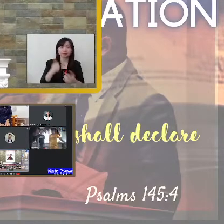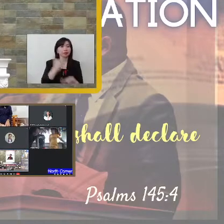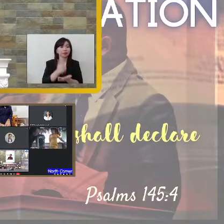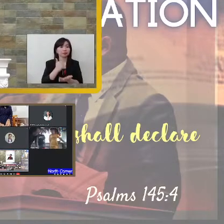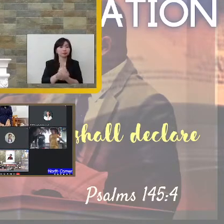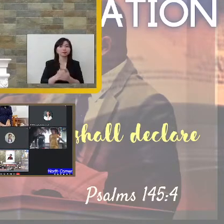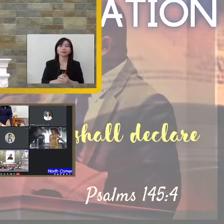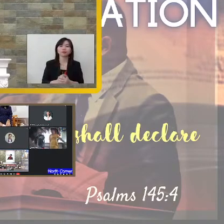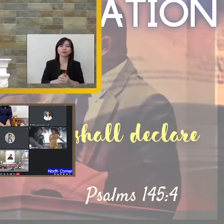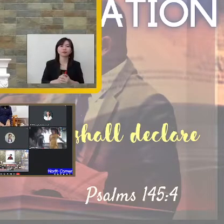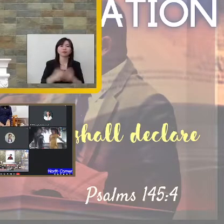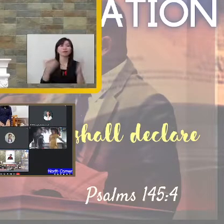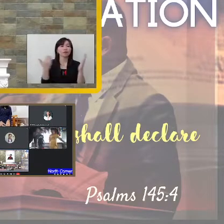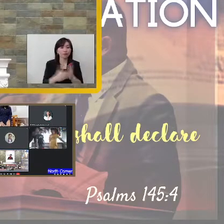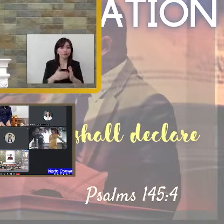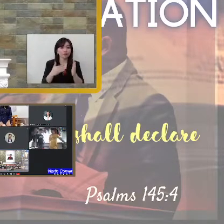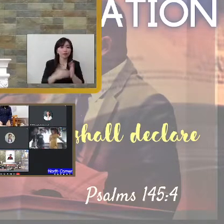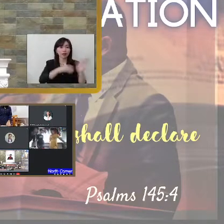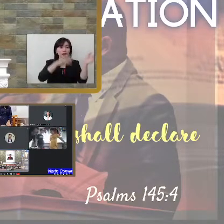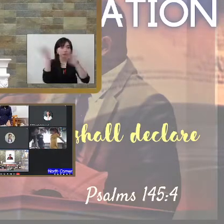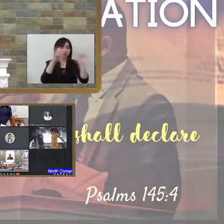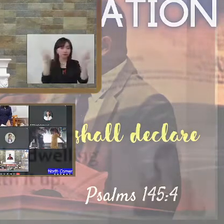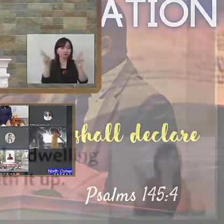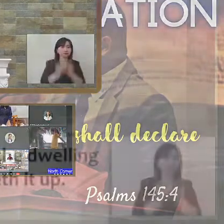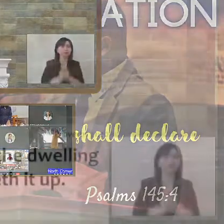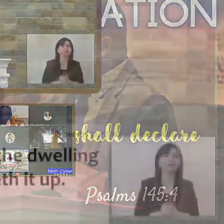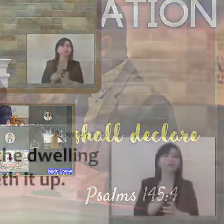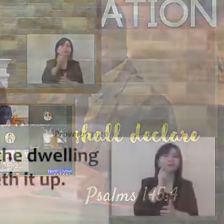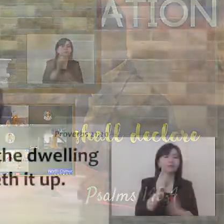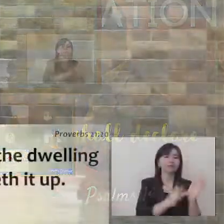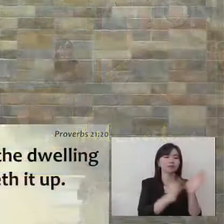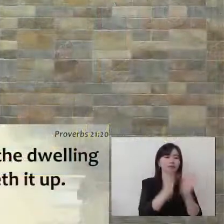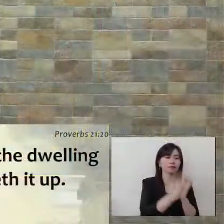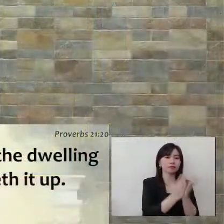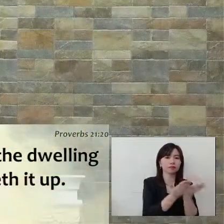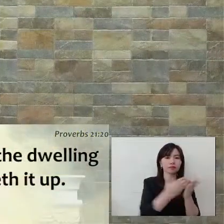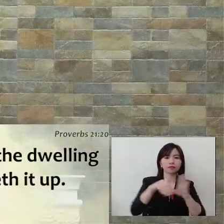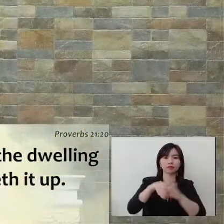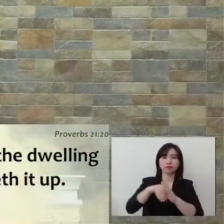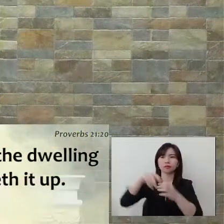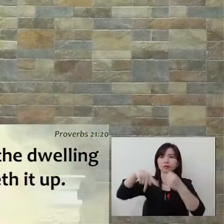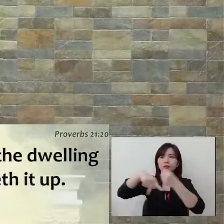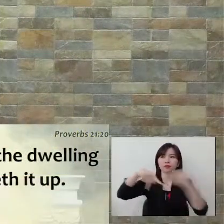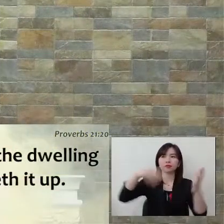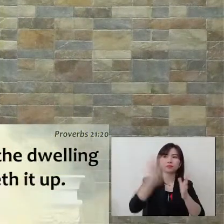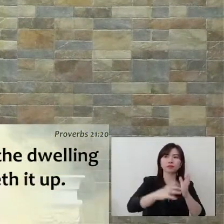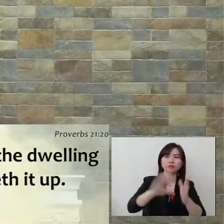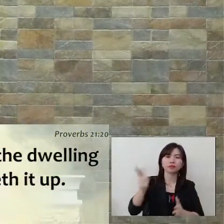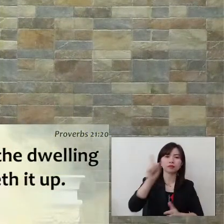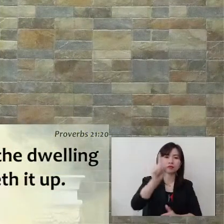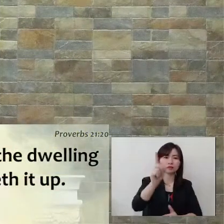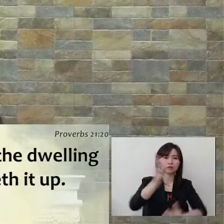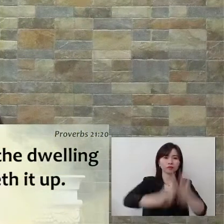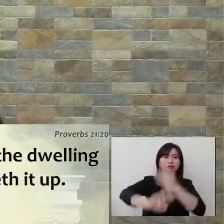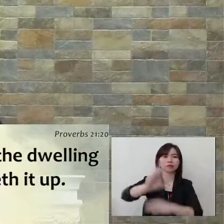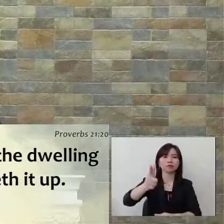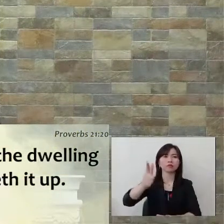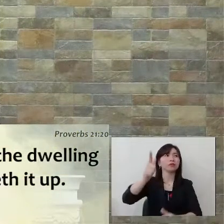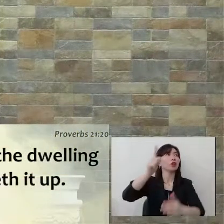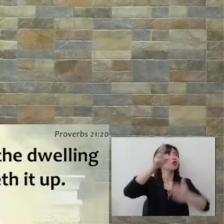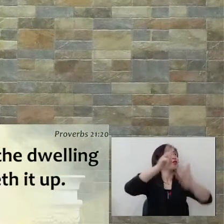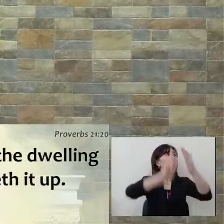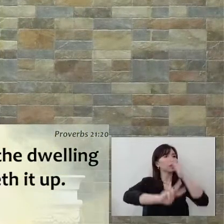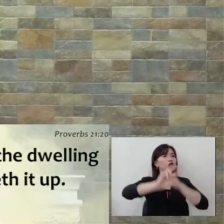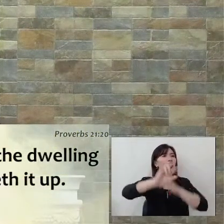Amen. Are you there? Amen. The Bible says in Proverbs chapter number 21 verse number 20, there